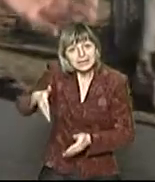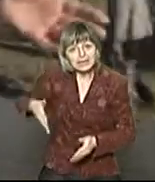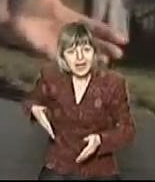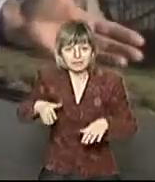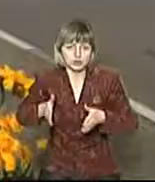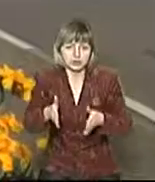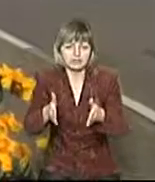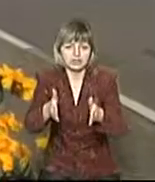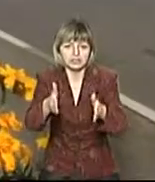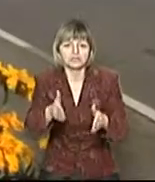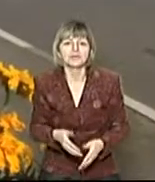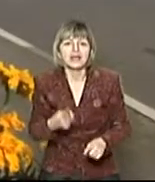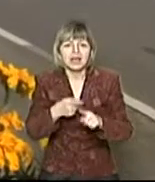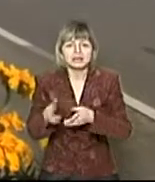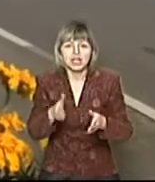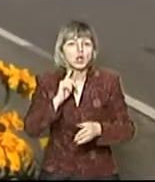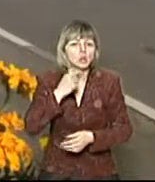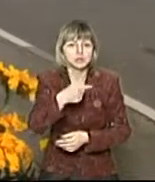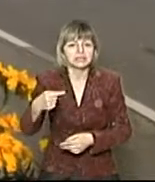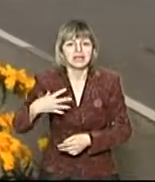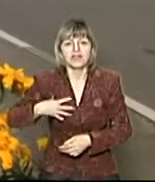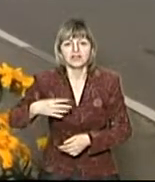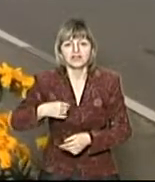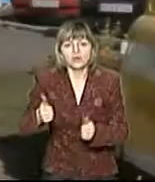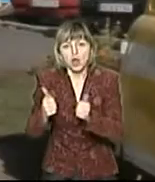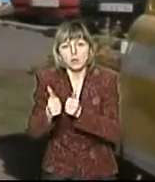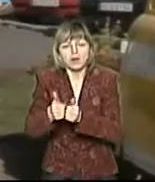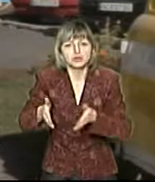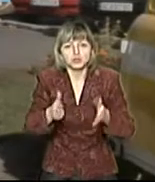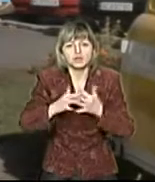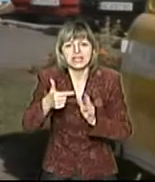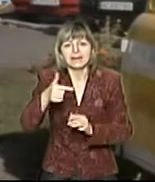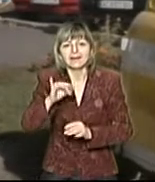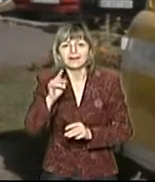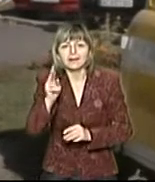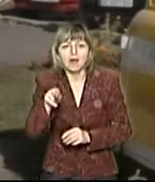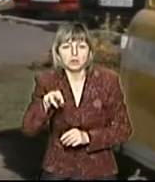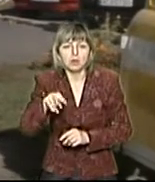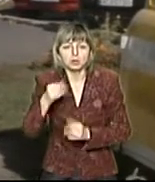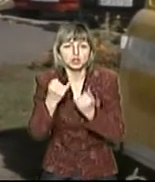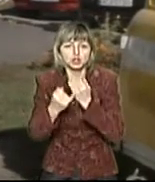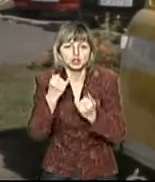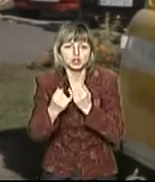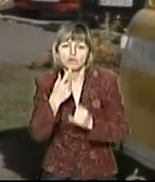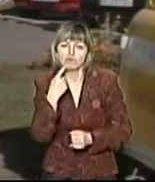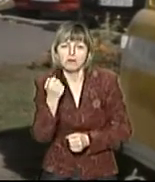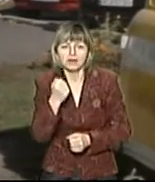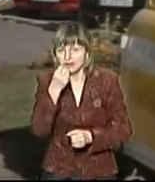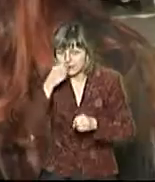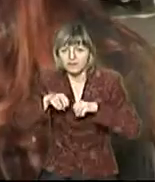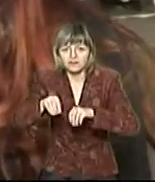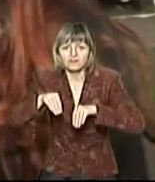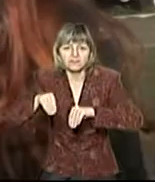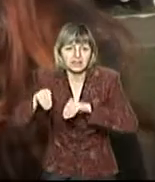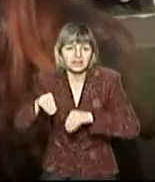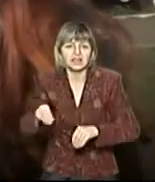проїжджої частини. А це траса Луцьк-Львів. Обабіч дороги у селі Гірка Полонка – жовто-багряний квітник. Дуже гарна